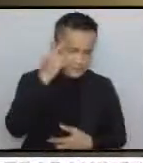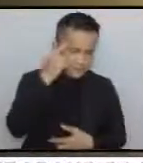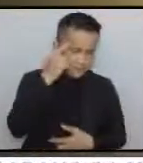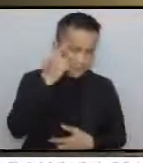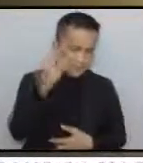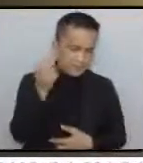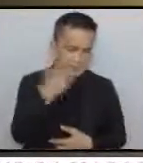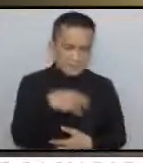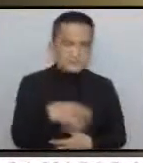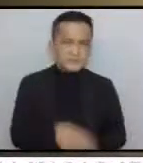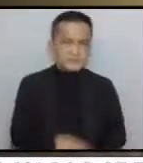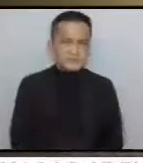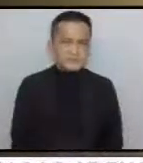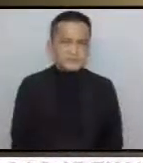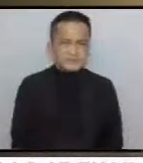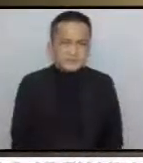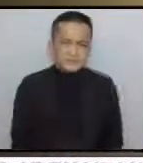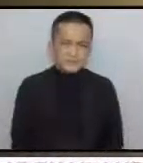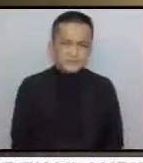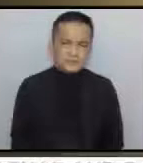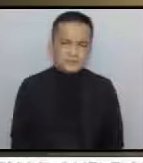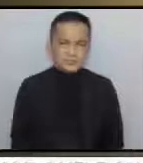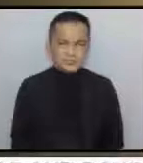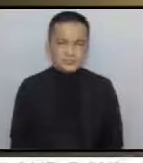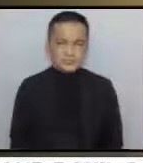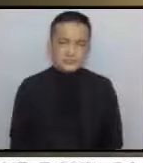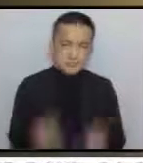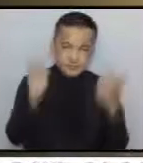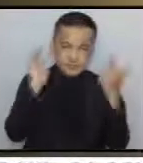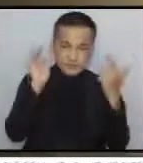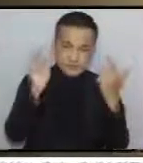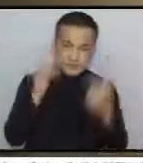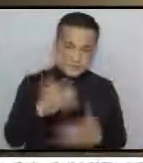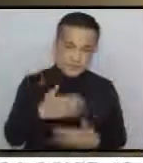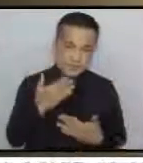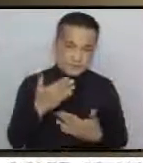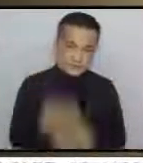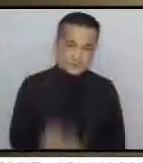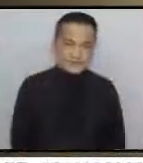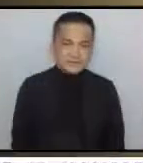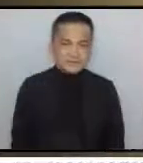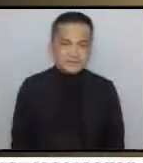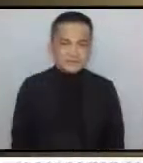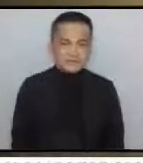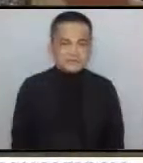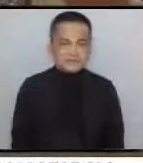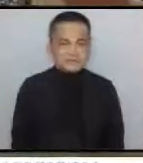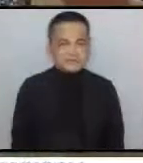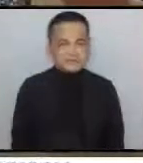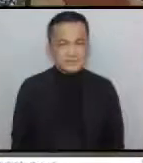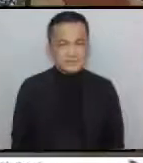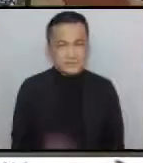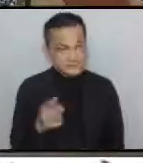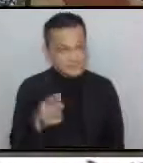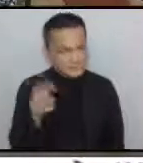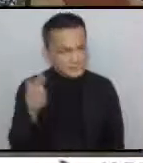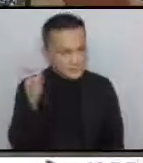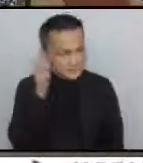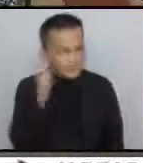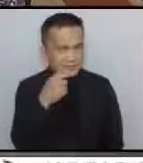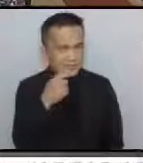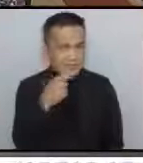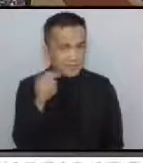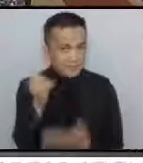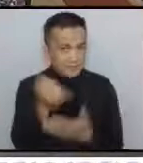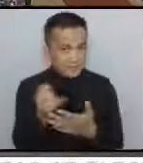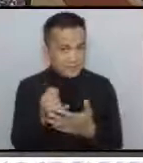parang ano lang sila, happy lang sila, ganun. Yeah. And we've heard, magpipainting ka raw ngayon on the spot. Yeah. Para sa